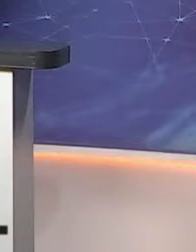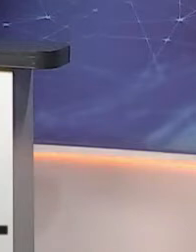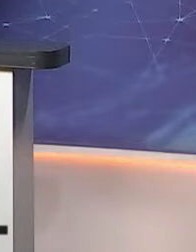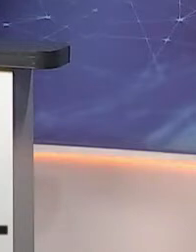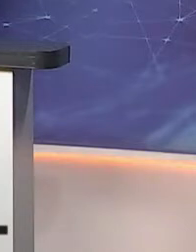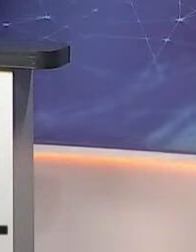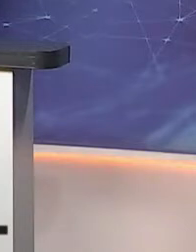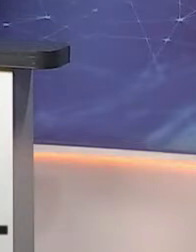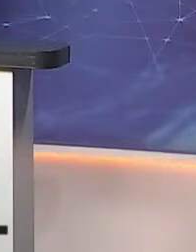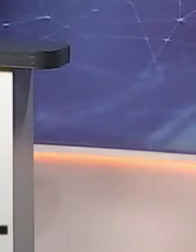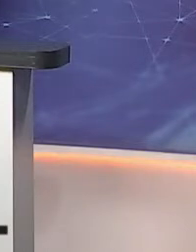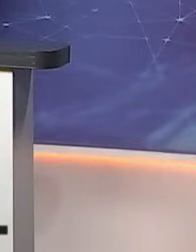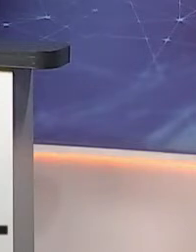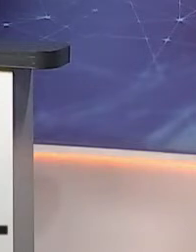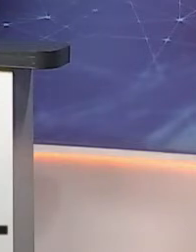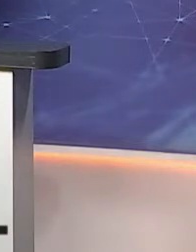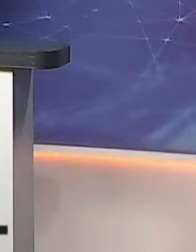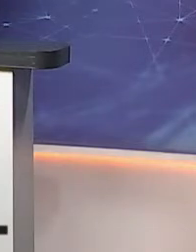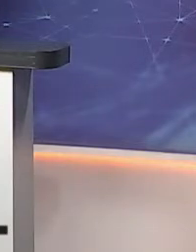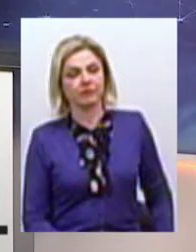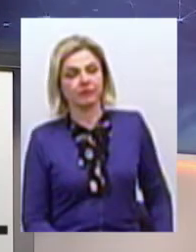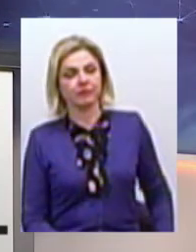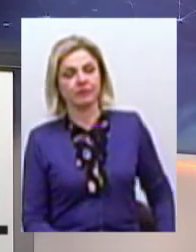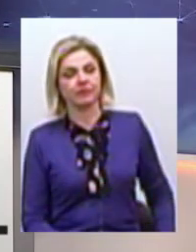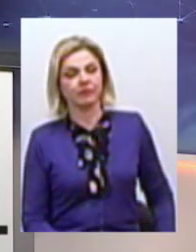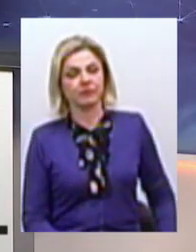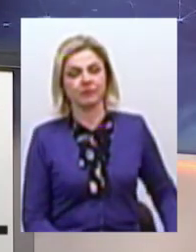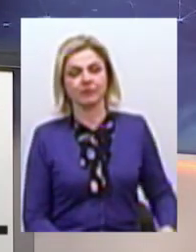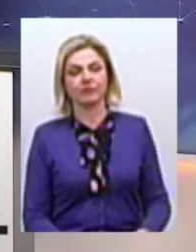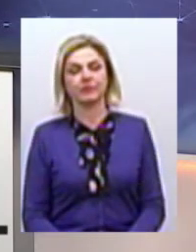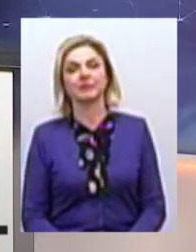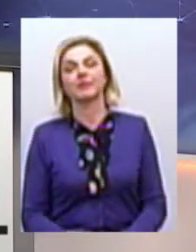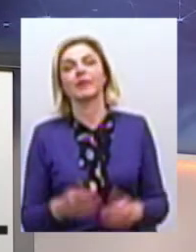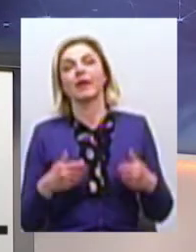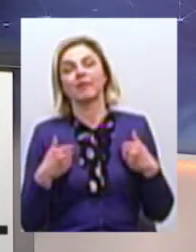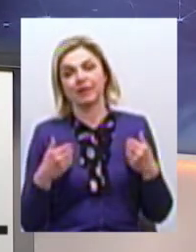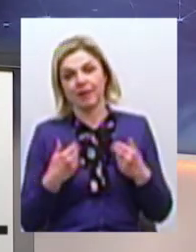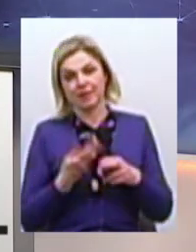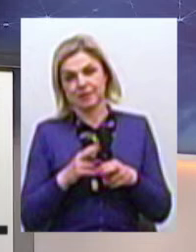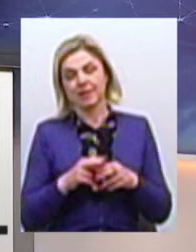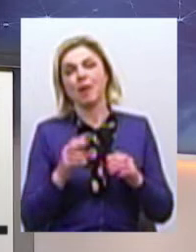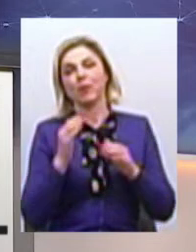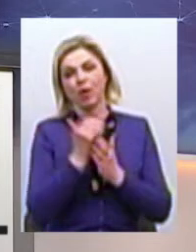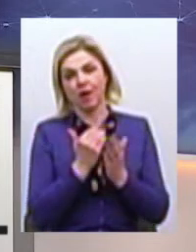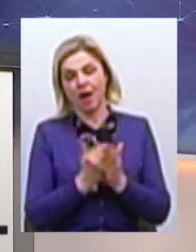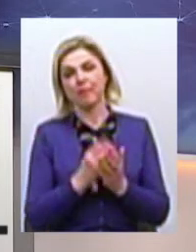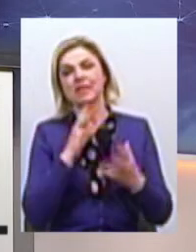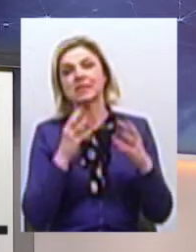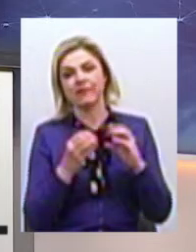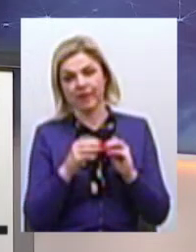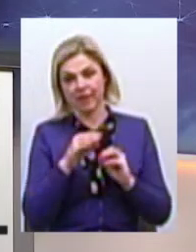Вітаю в прямому ефірі. Звіти наживо. Це спільний проект Національної суспільної телерадіокомпанії України та громадського руху